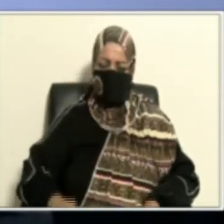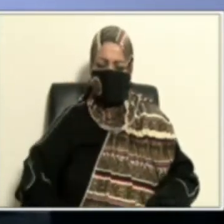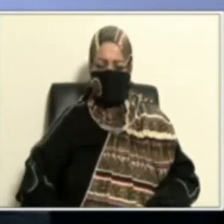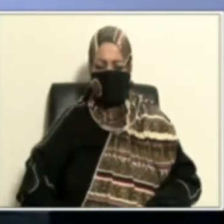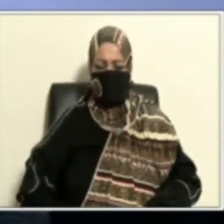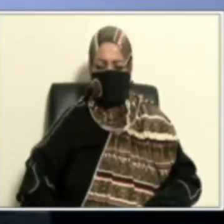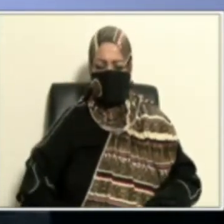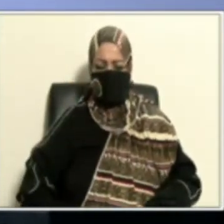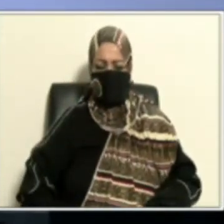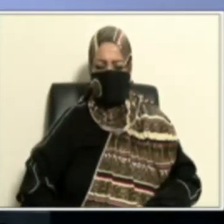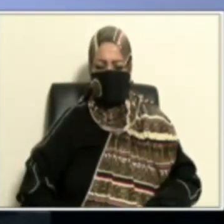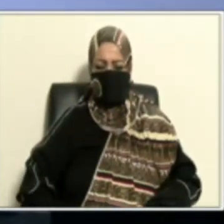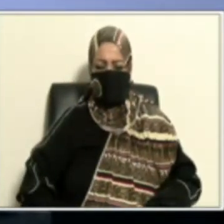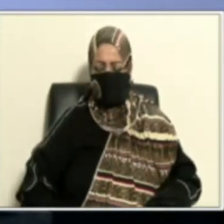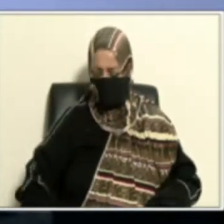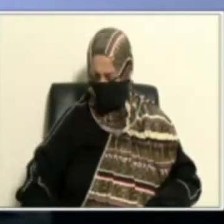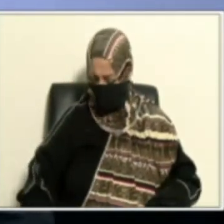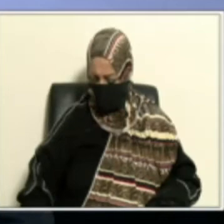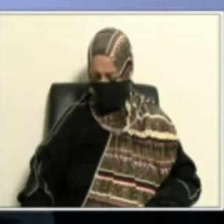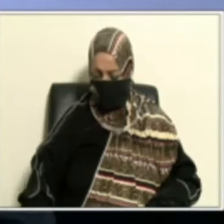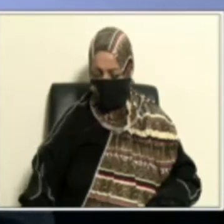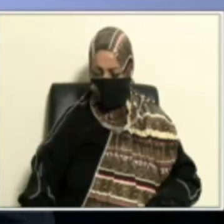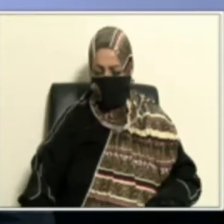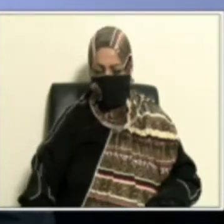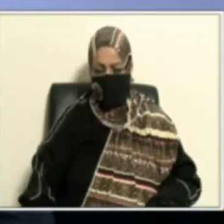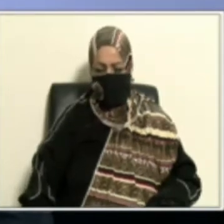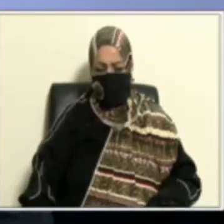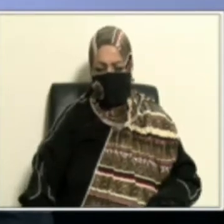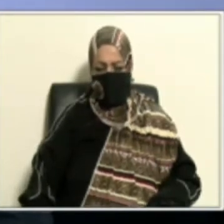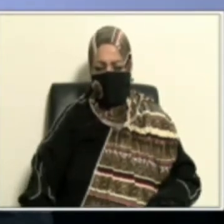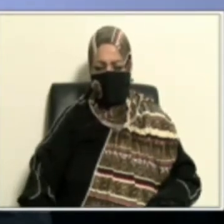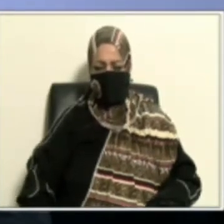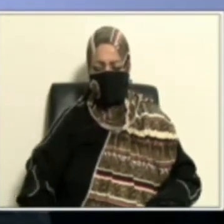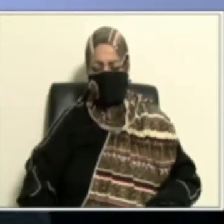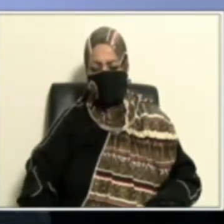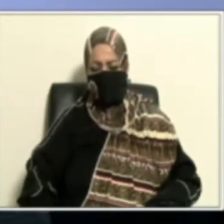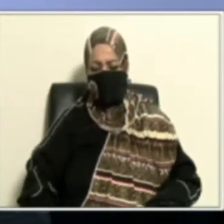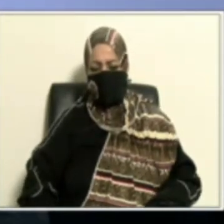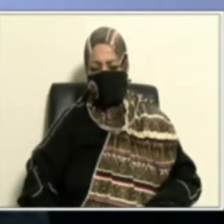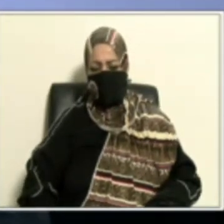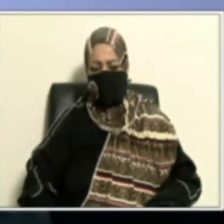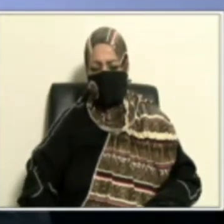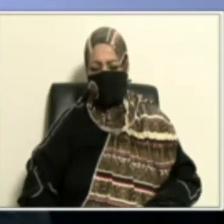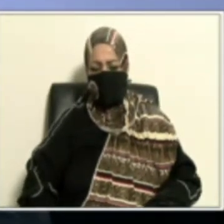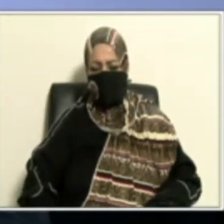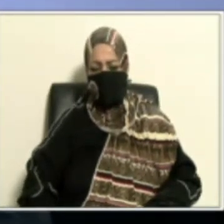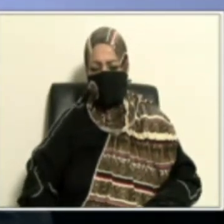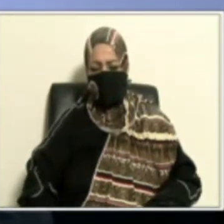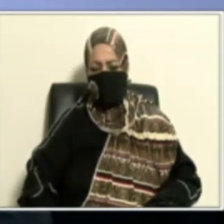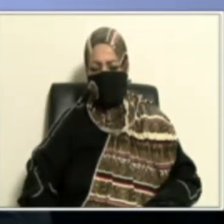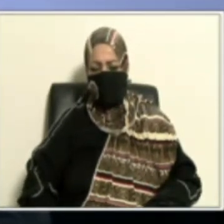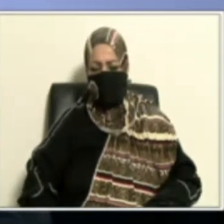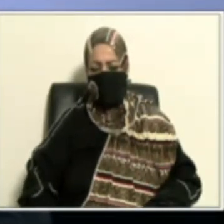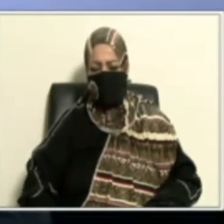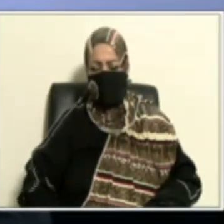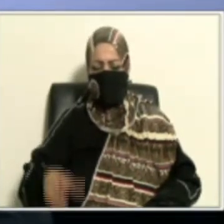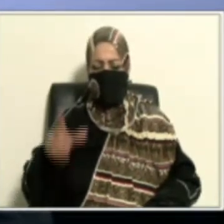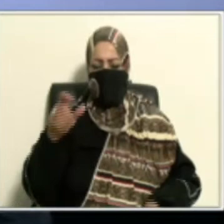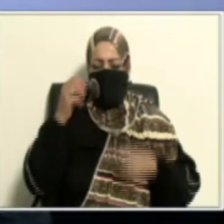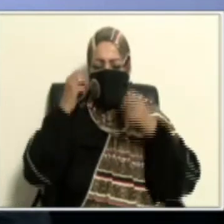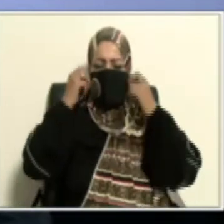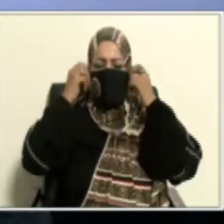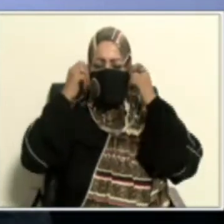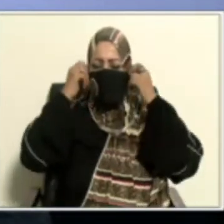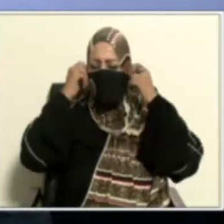لو واحد مثلا جاء، مثلا نفرق بينهم، الفرق بين أنني بنسبح معقبات الصلاة